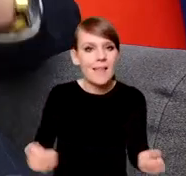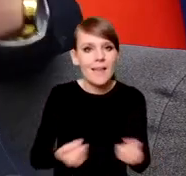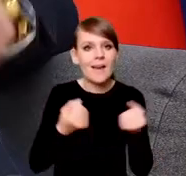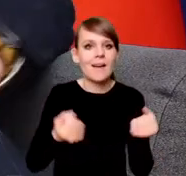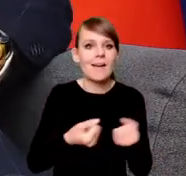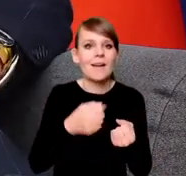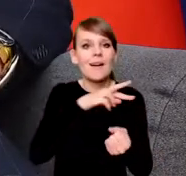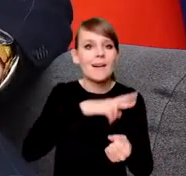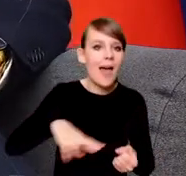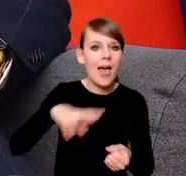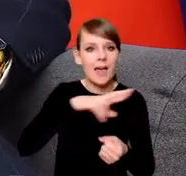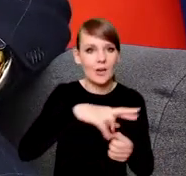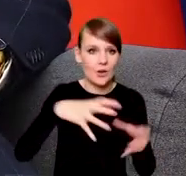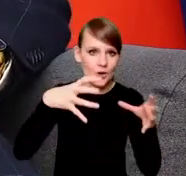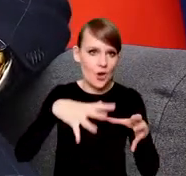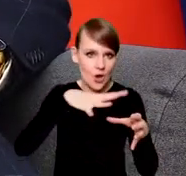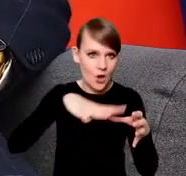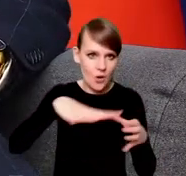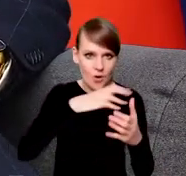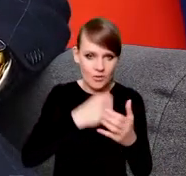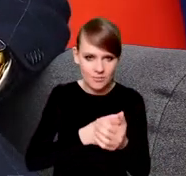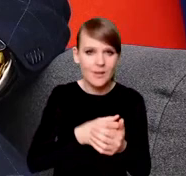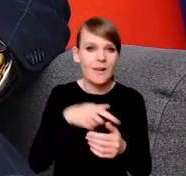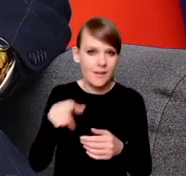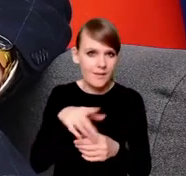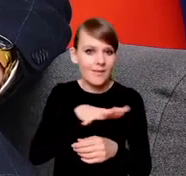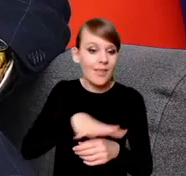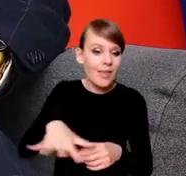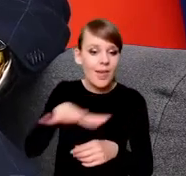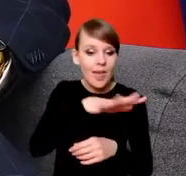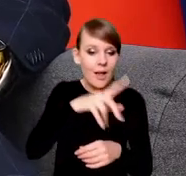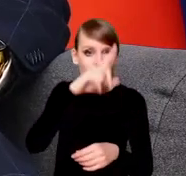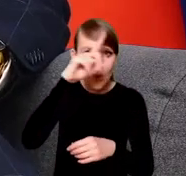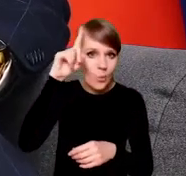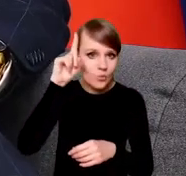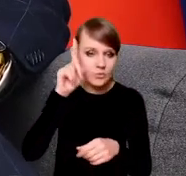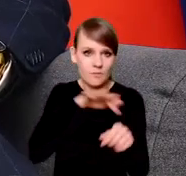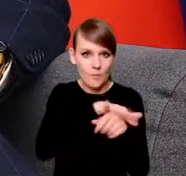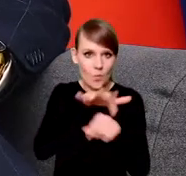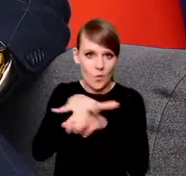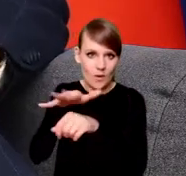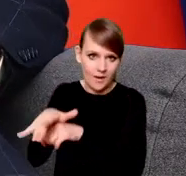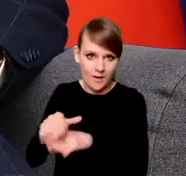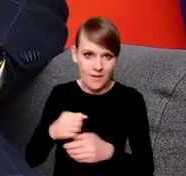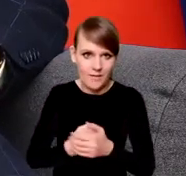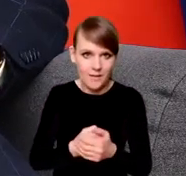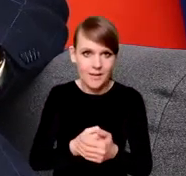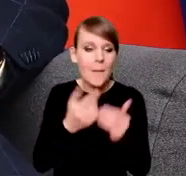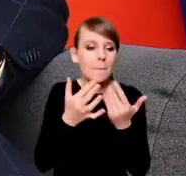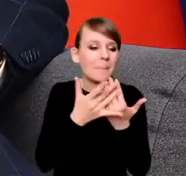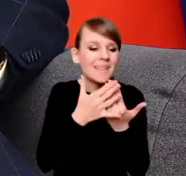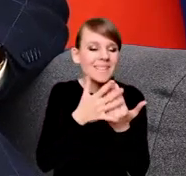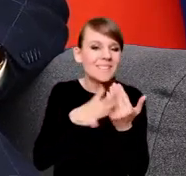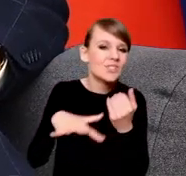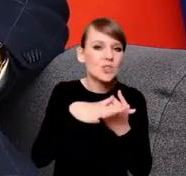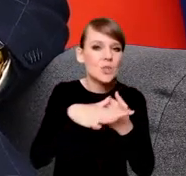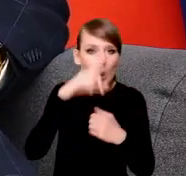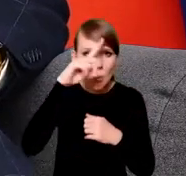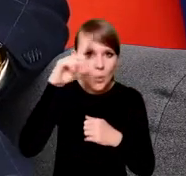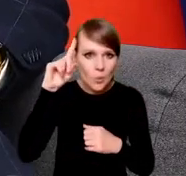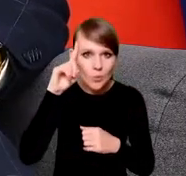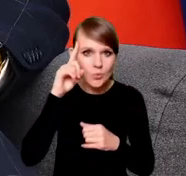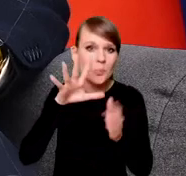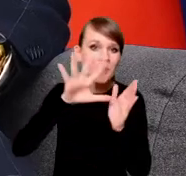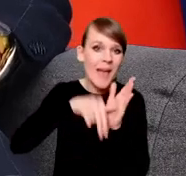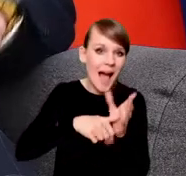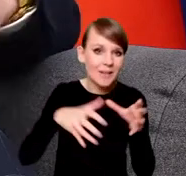Ona w pewien sposób oddziałuje na region, na to społeczeństwo lokalne, zarówno to najbliższe, to społeczeństwo miejskie, jak